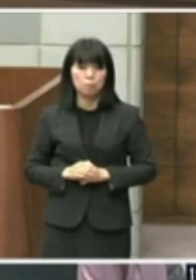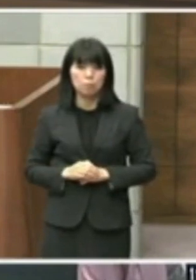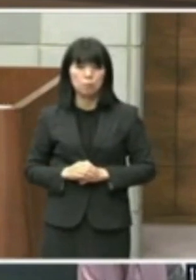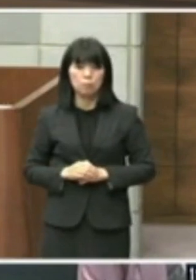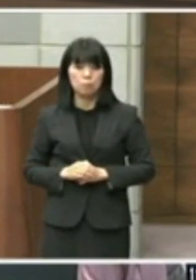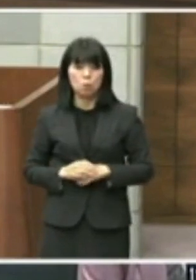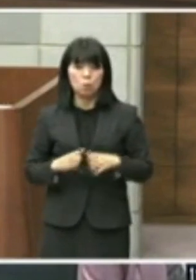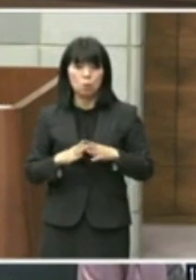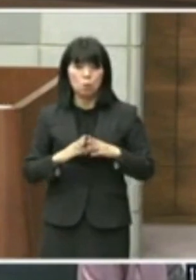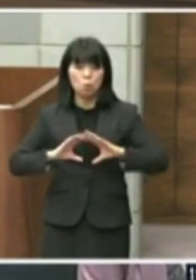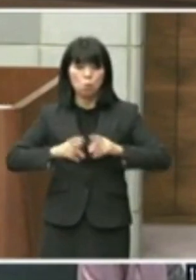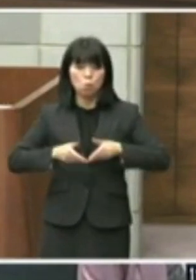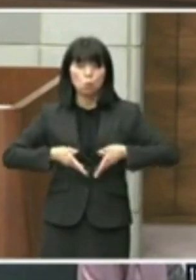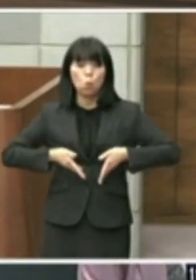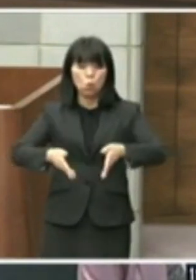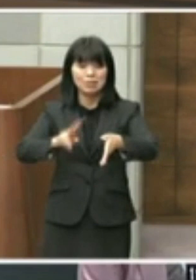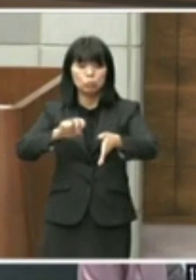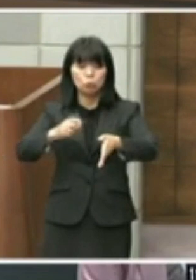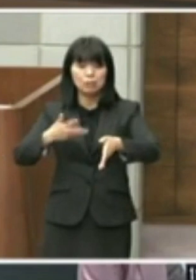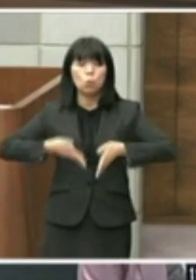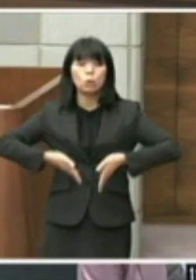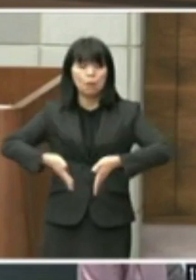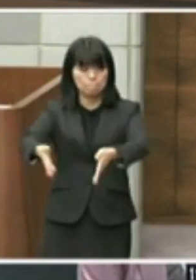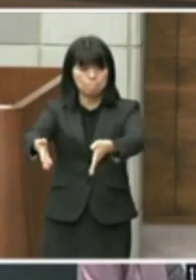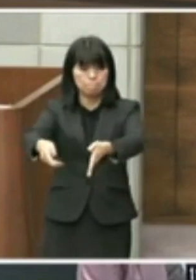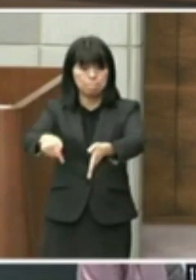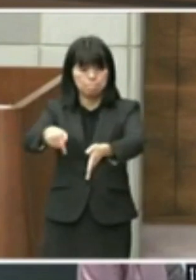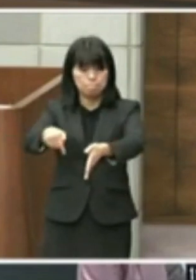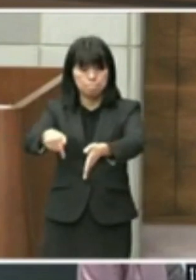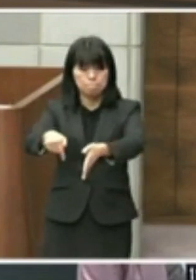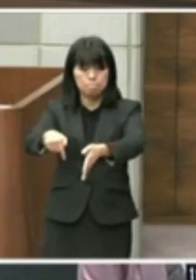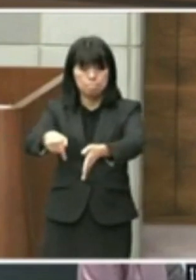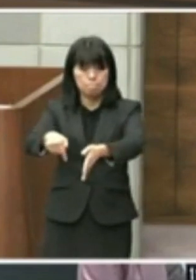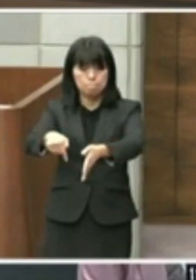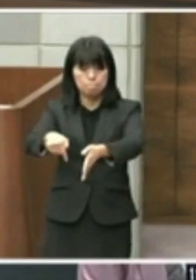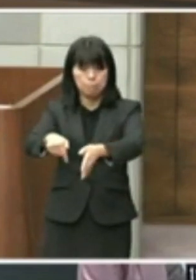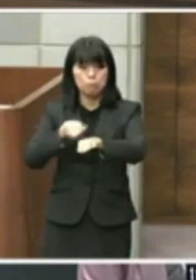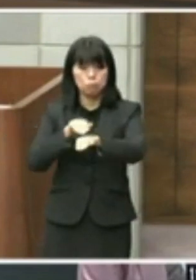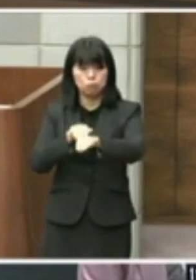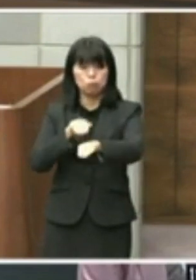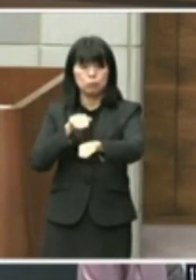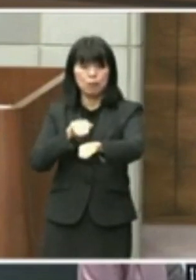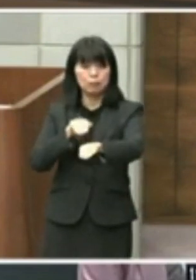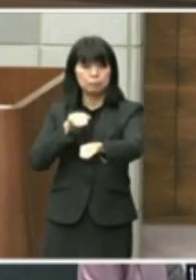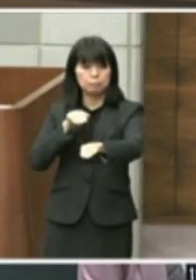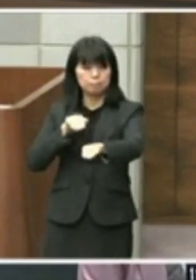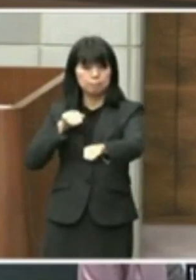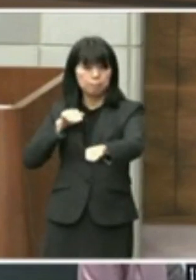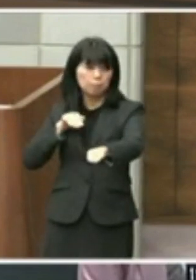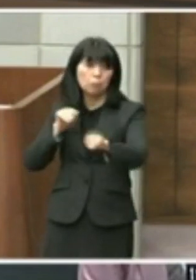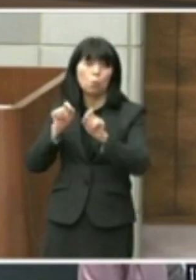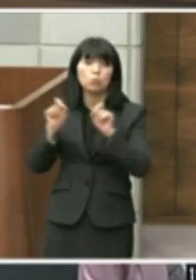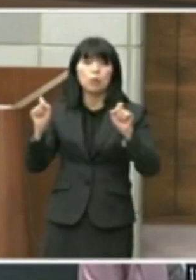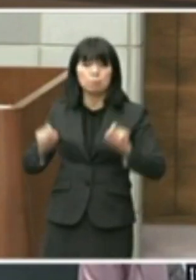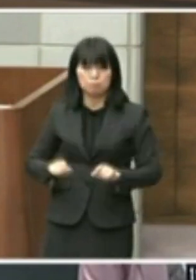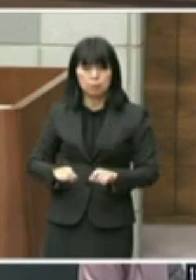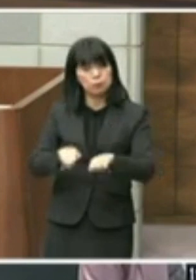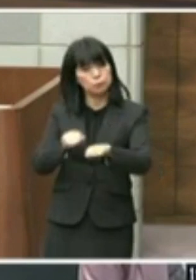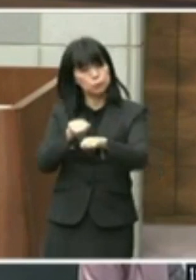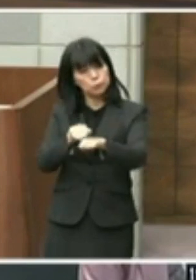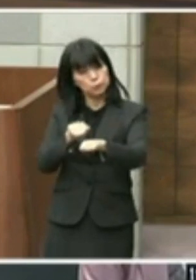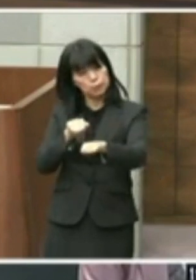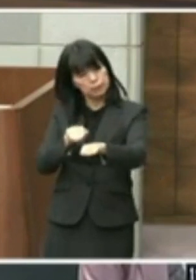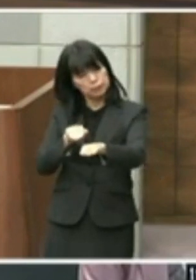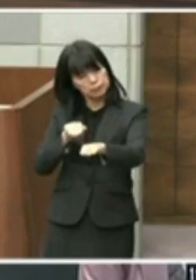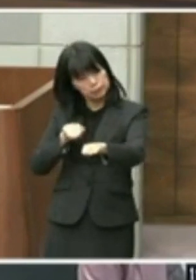国道28号のですね、渋滞の問題、渋滞することによって